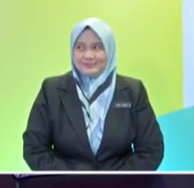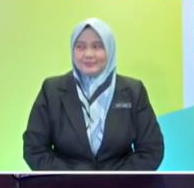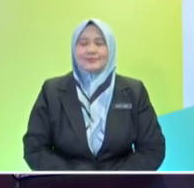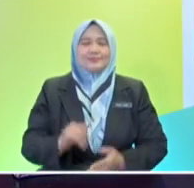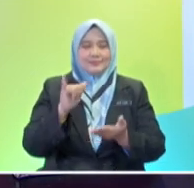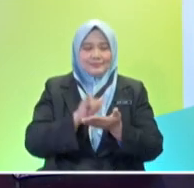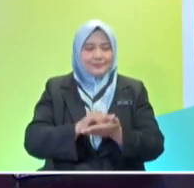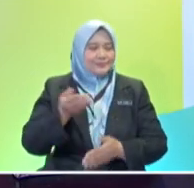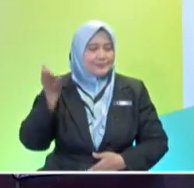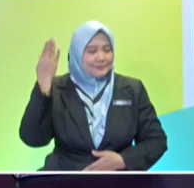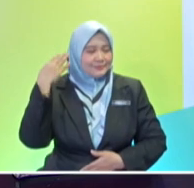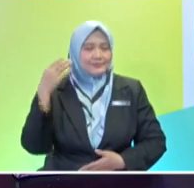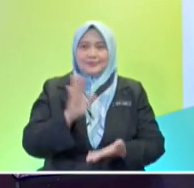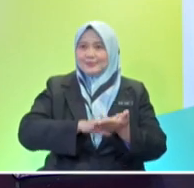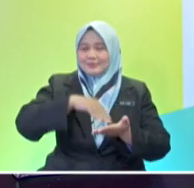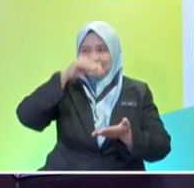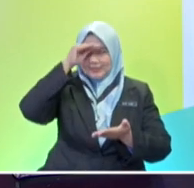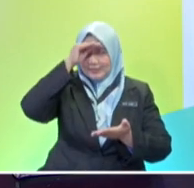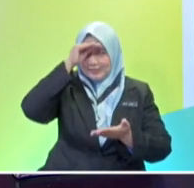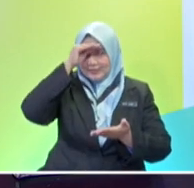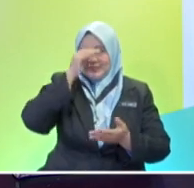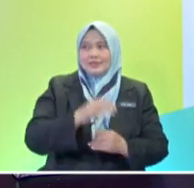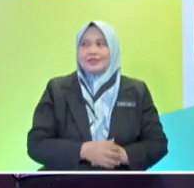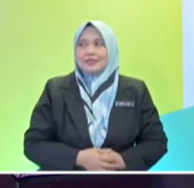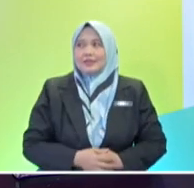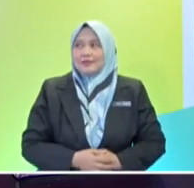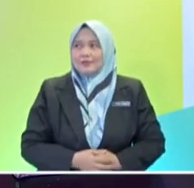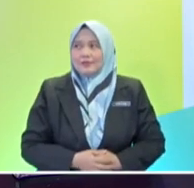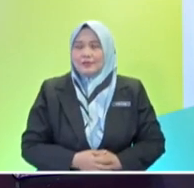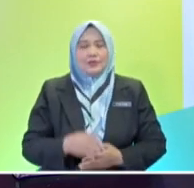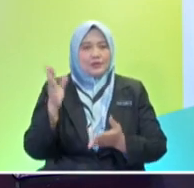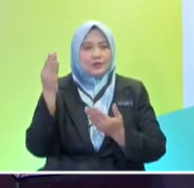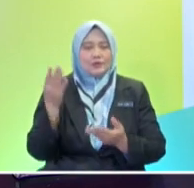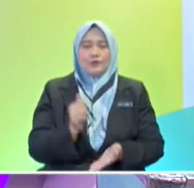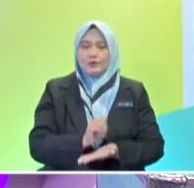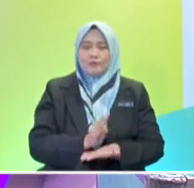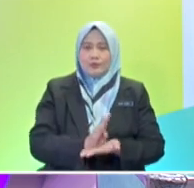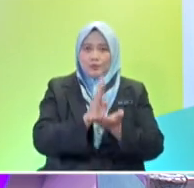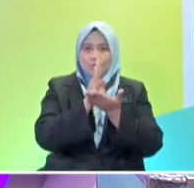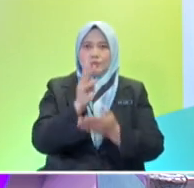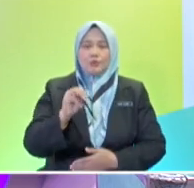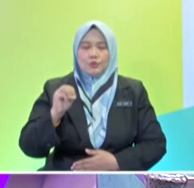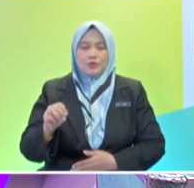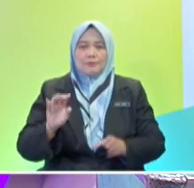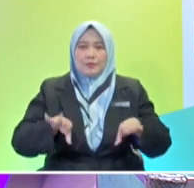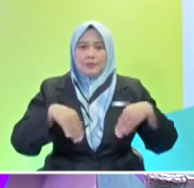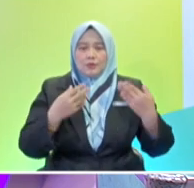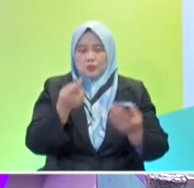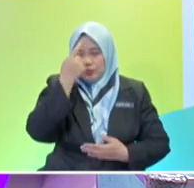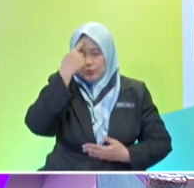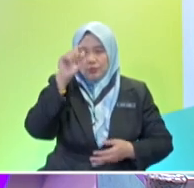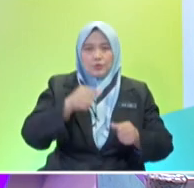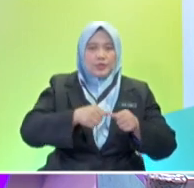Itu tadi kita dah belajar. Kat situ sebenarnya Mira, harap-harap itu akan membantu juga murid-murid bagaimana untuk